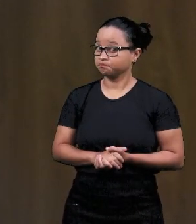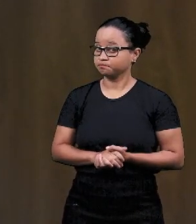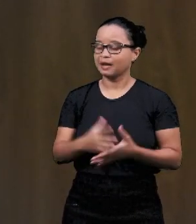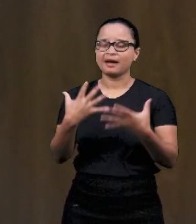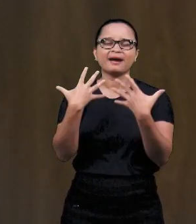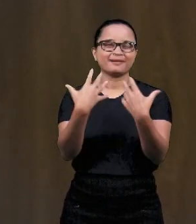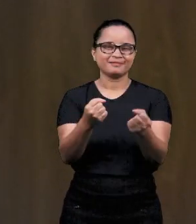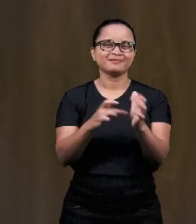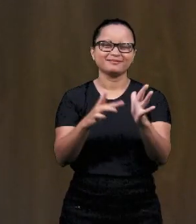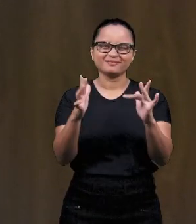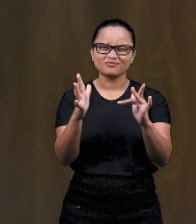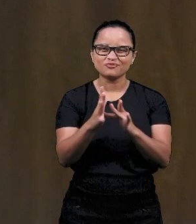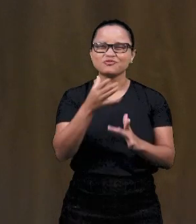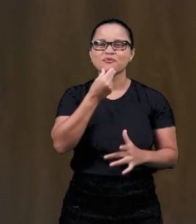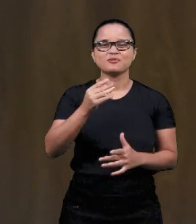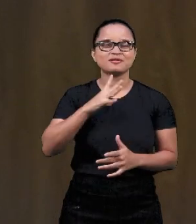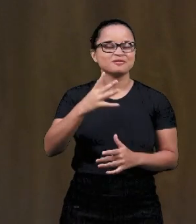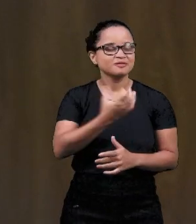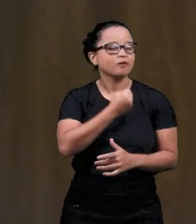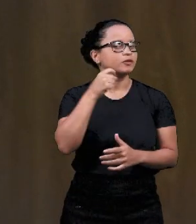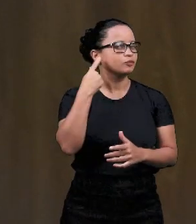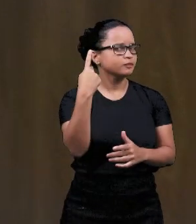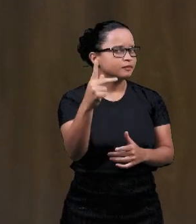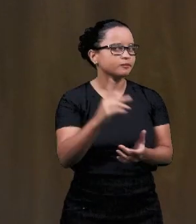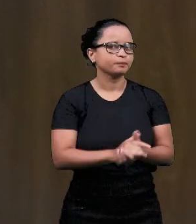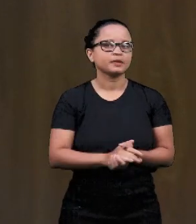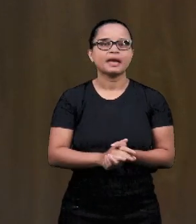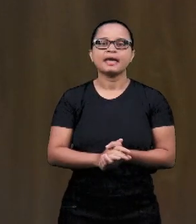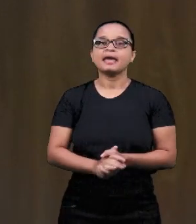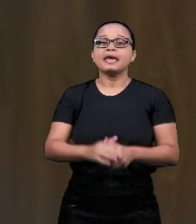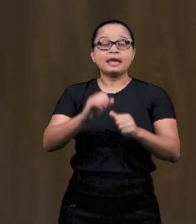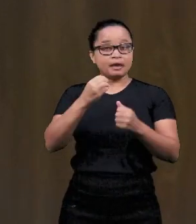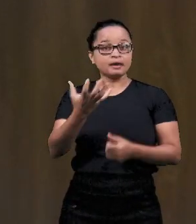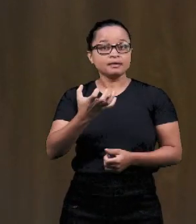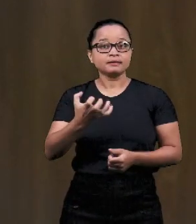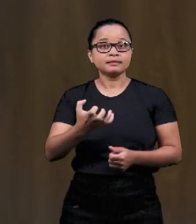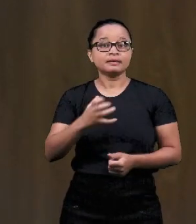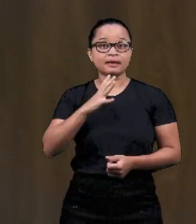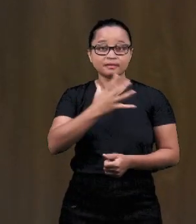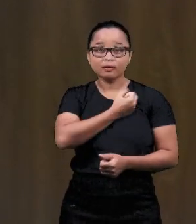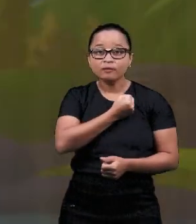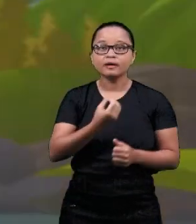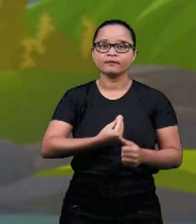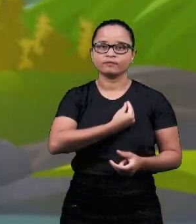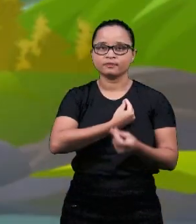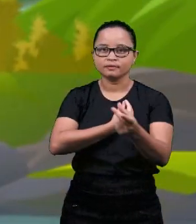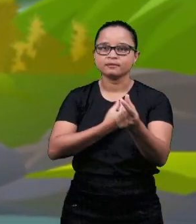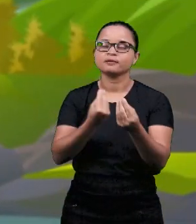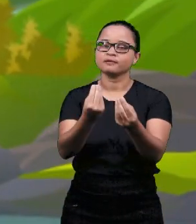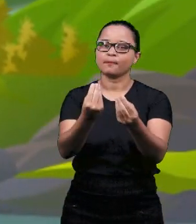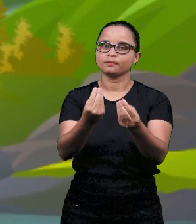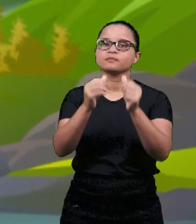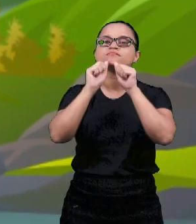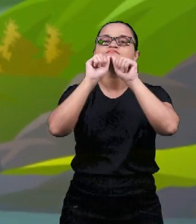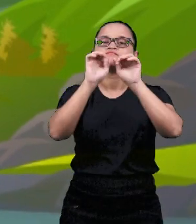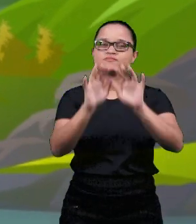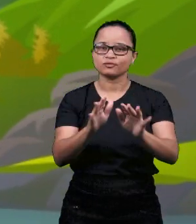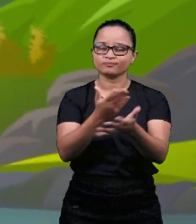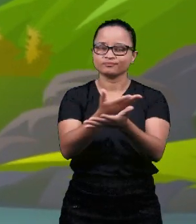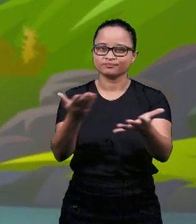Recevrai Jésus comme ton sauveur. Il veut te sauver. Il veut te donner la vie éternelle. Que le Seigneur nous bénisse.